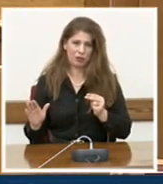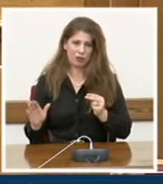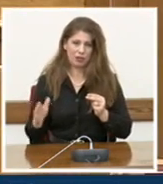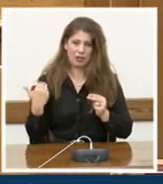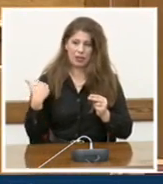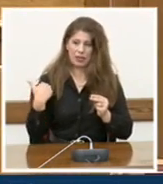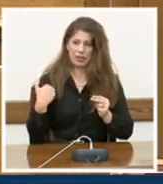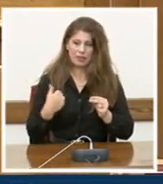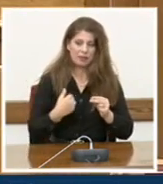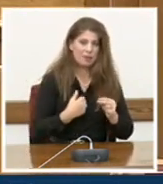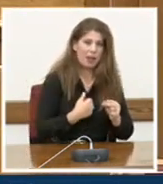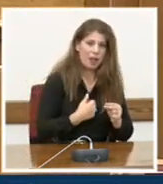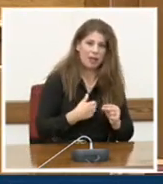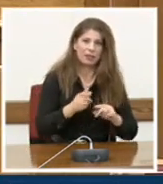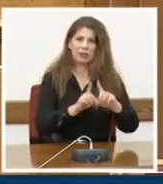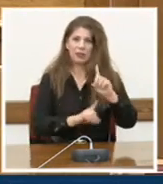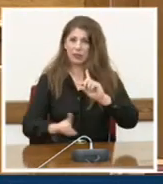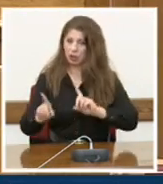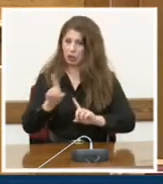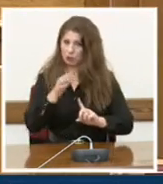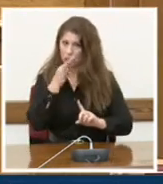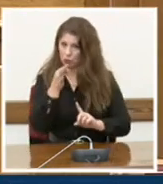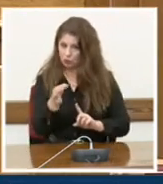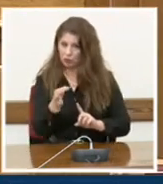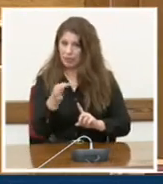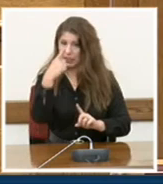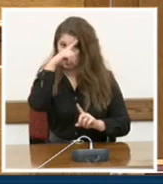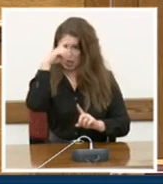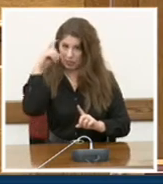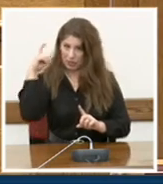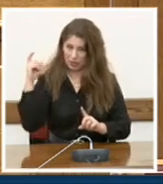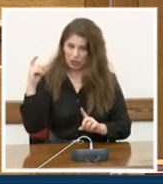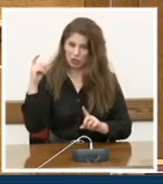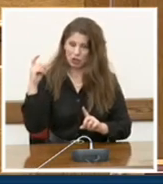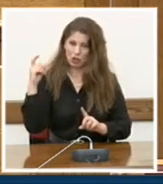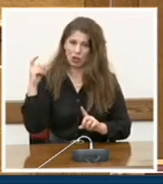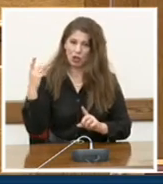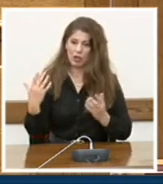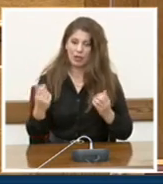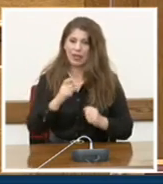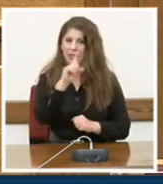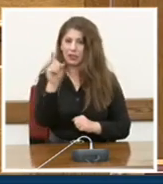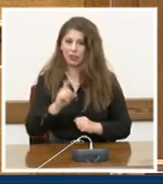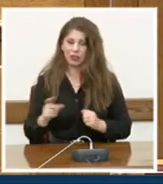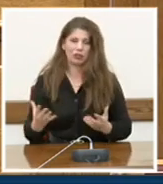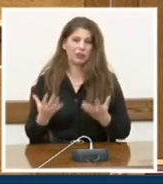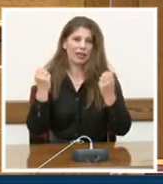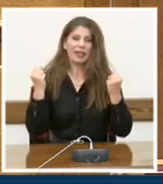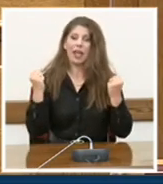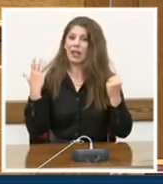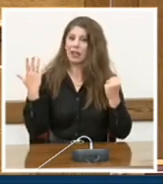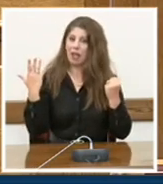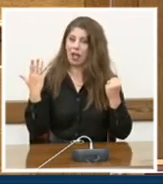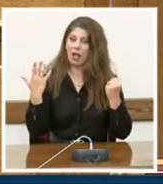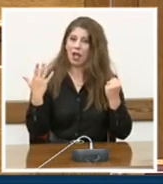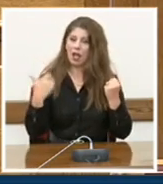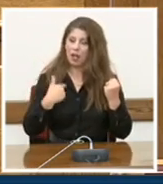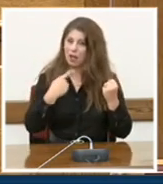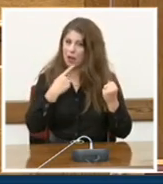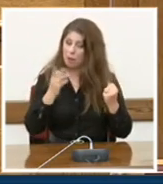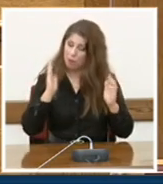πλάτη σε όσους της λένε ότι είναι δύσκολο να πάρει τη ζωή στα χέρια της. Εμείς της λέμε ότι μπορεί να το